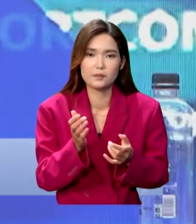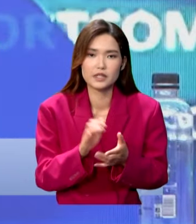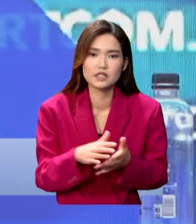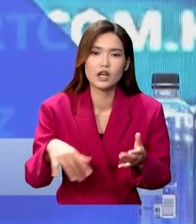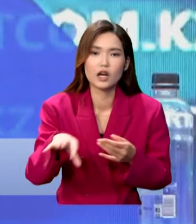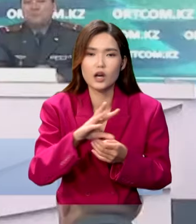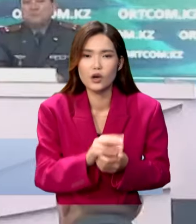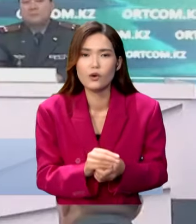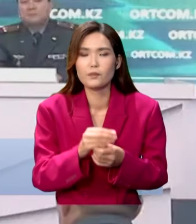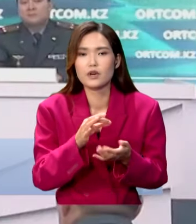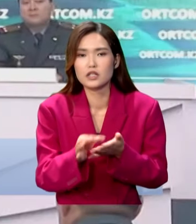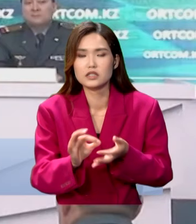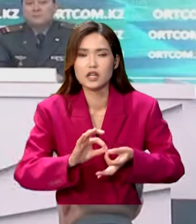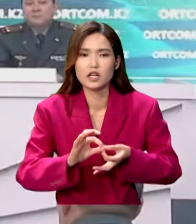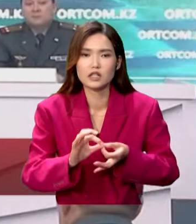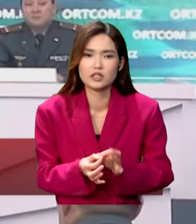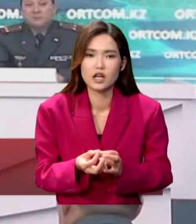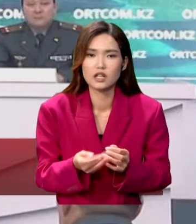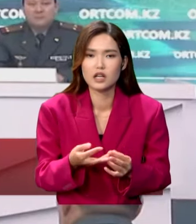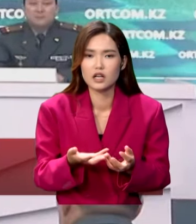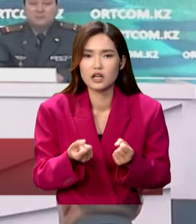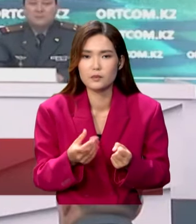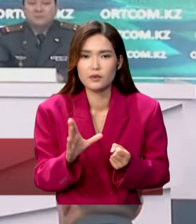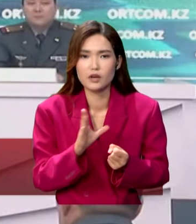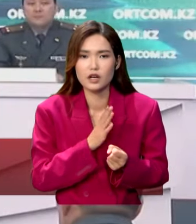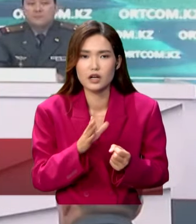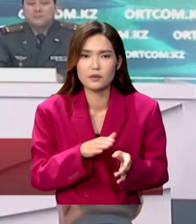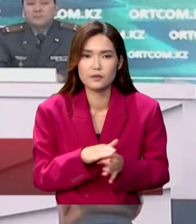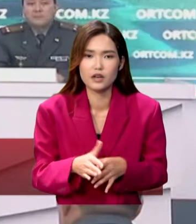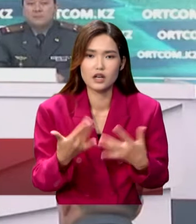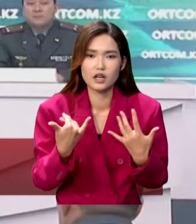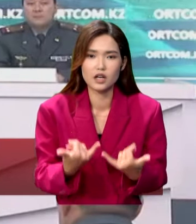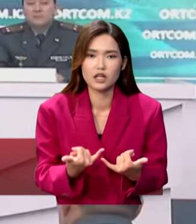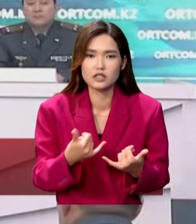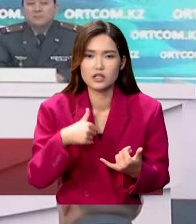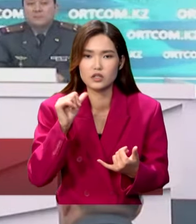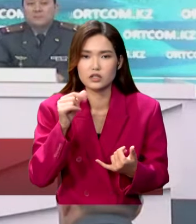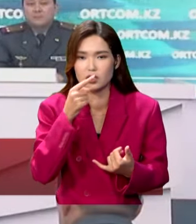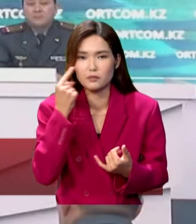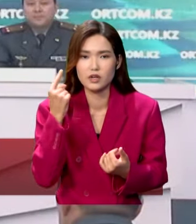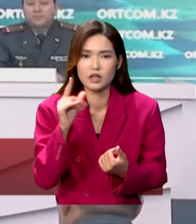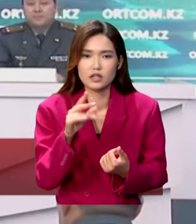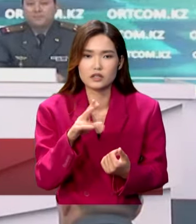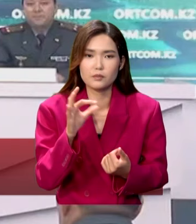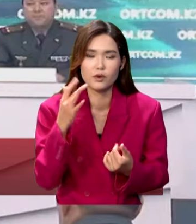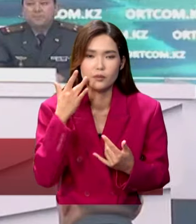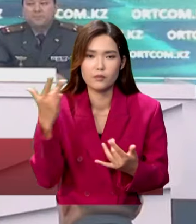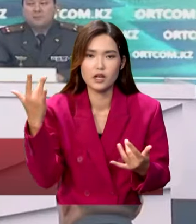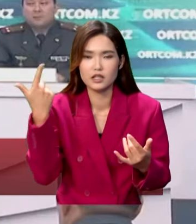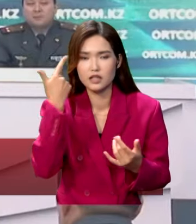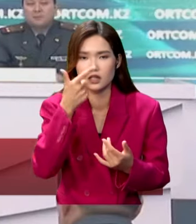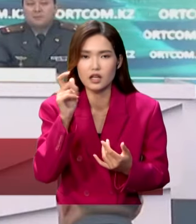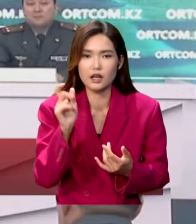все компенсации с переездом все деньги получил то есть тут сегодня Вчера буквально по последним он